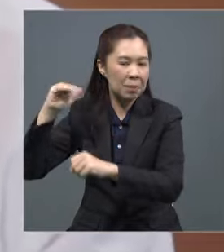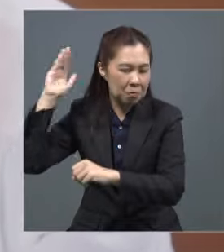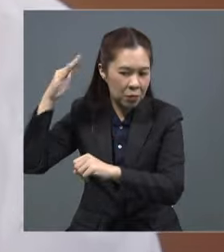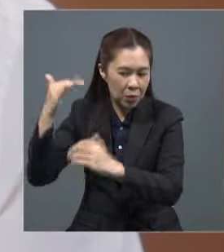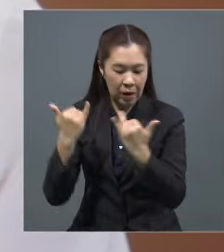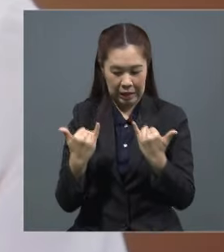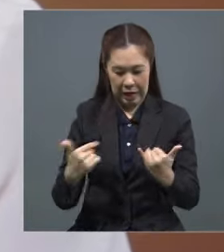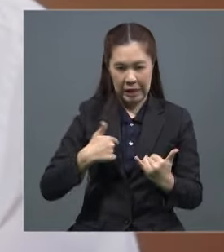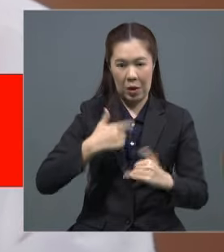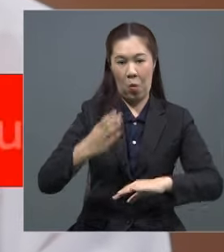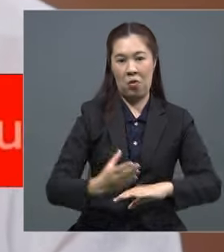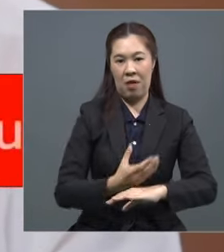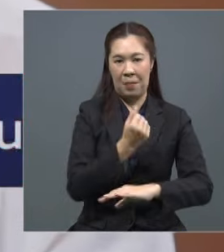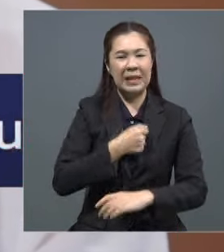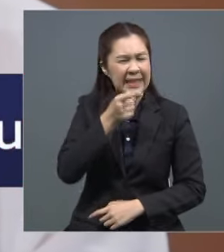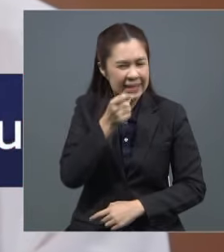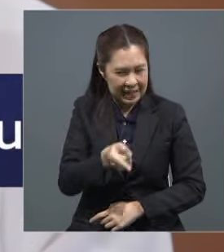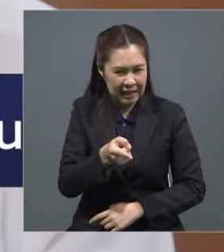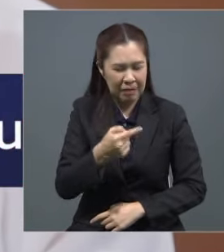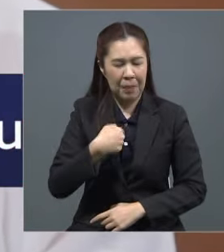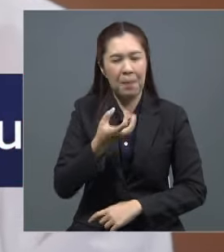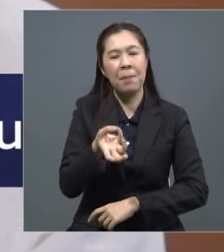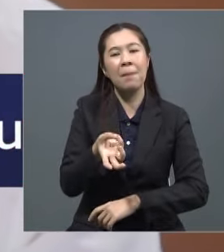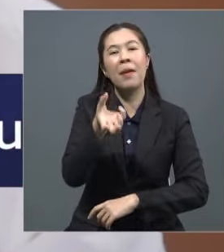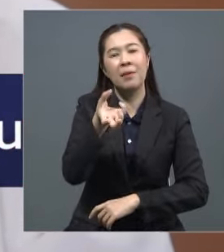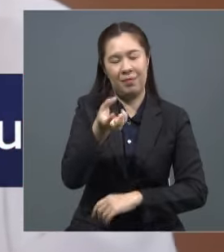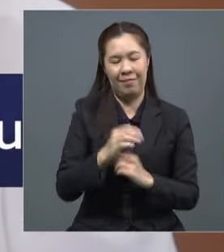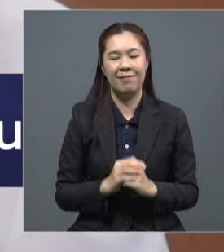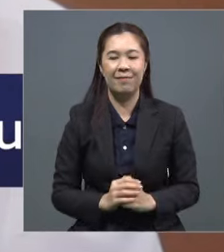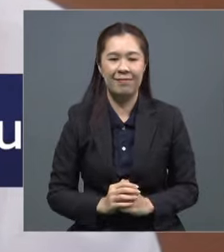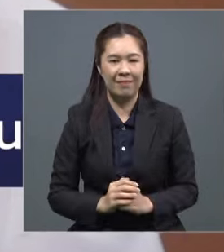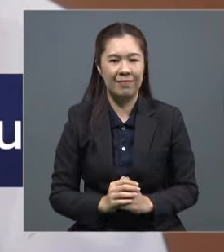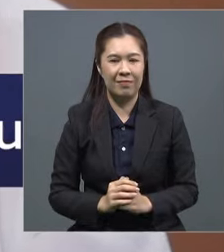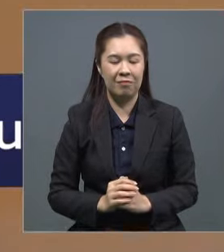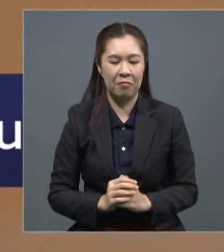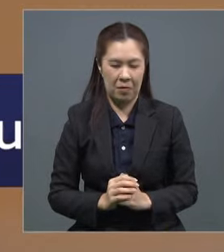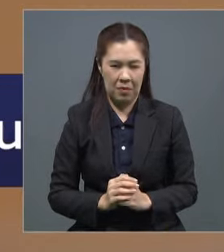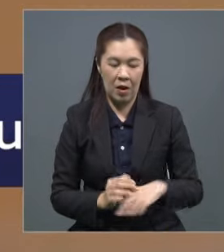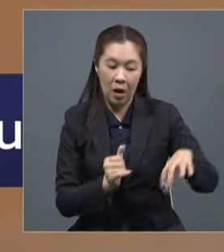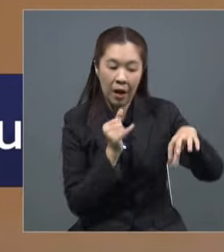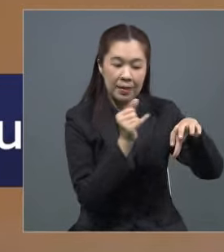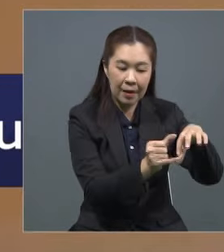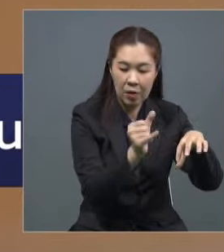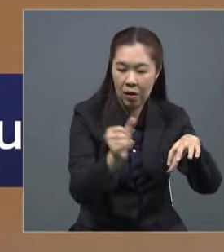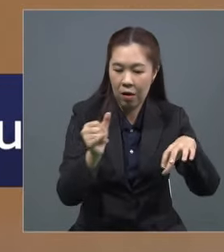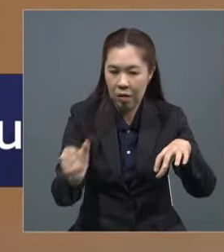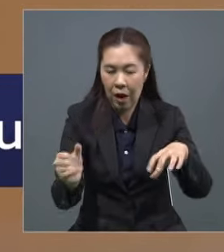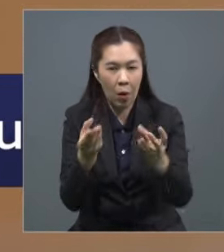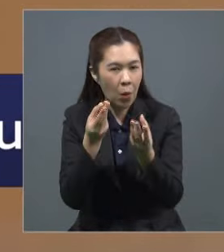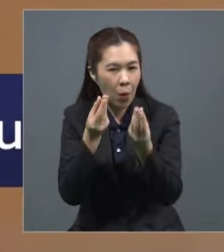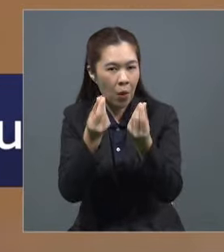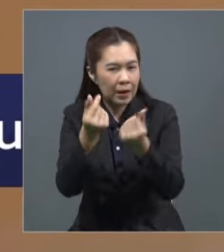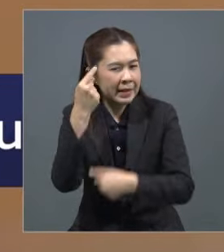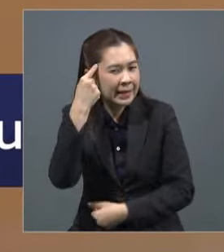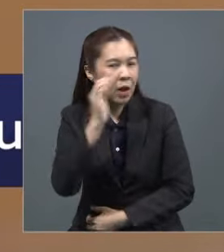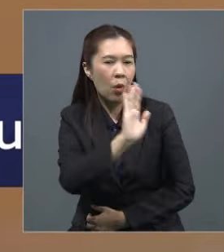เนี่ยเพิ่งเข้าสนามการเมืองจริงๆนะครับไม่นานมานี่เองนะครับเพราะฉะนั้นการลงพื้นที่เพื่อรับฟังความคิดความเห็นต่างๆของพี่